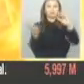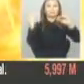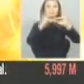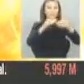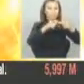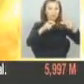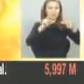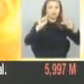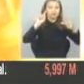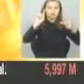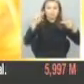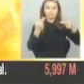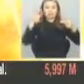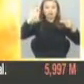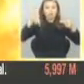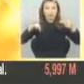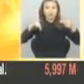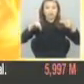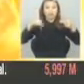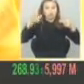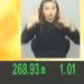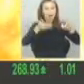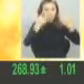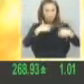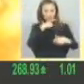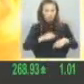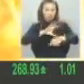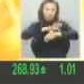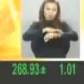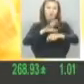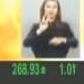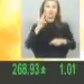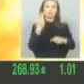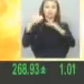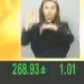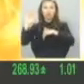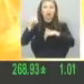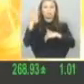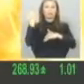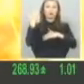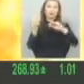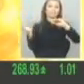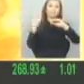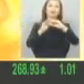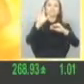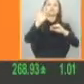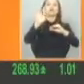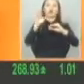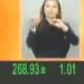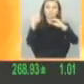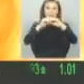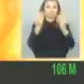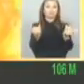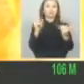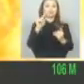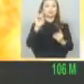ท่ง 19,800 บาททองรูปพรรณนั้นขายออกที่ 2,200 บาทปรับเพิ่มจากเมื่อวานนั้นกว่า100บาททีเดียวค่ะใน MEX ค่ะ